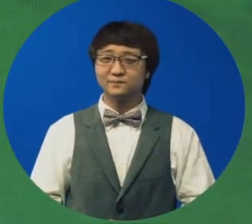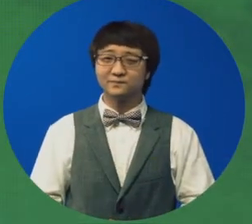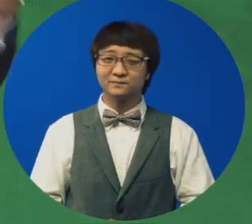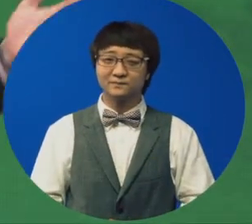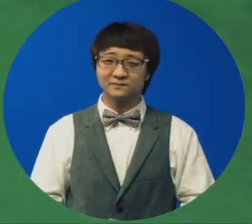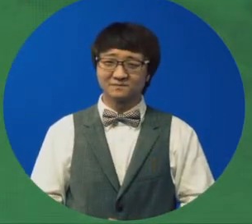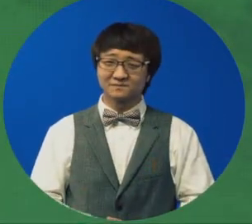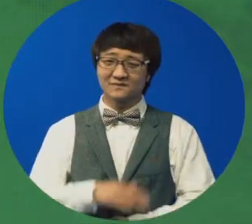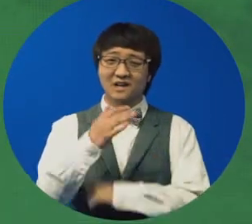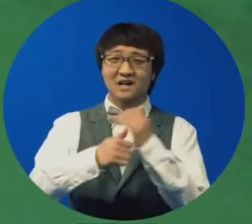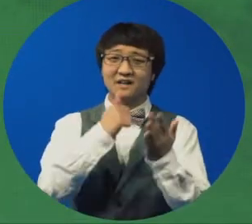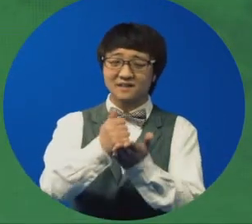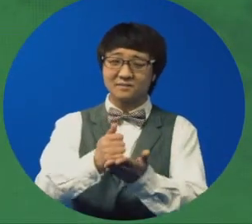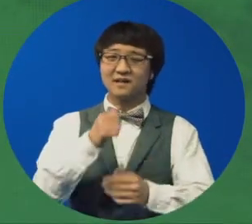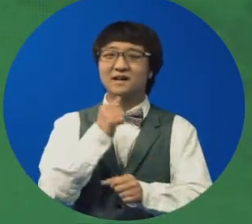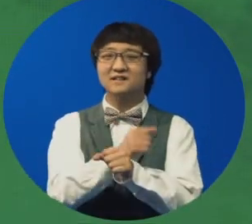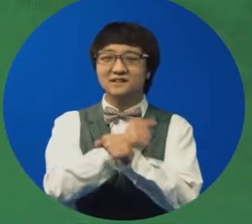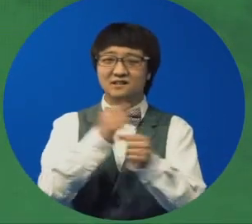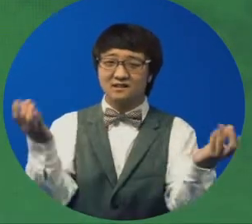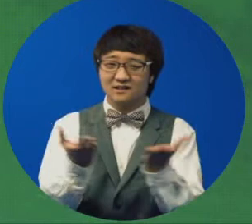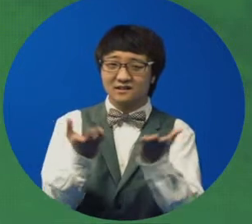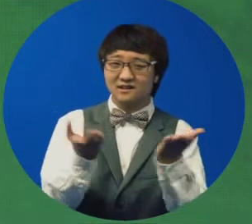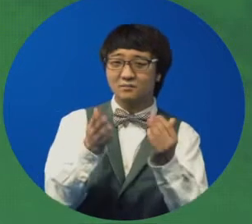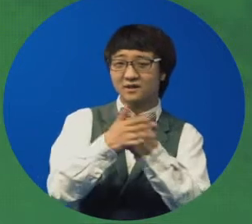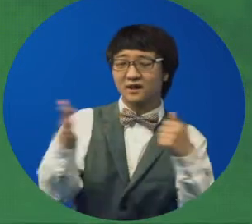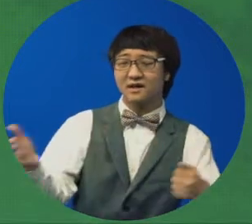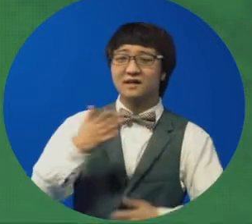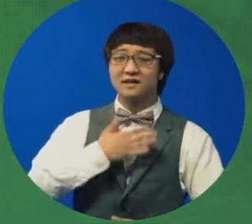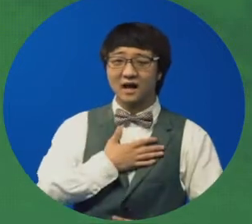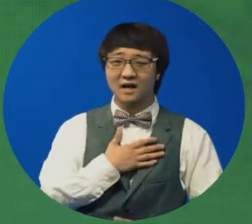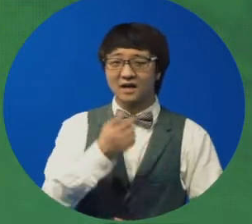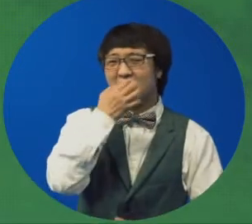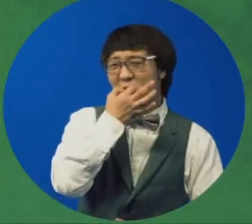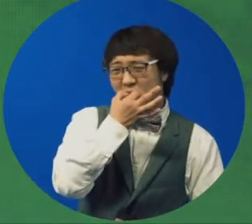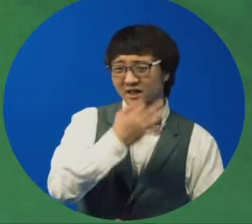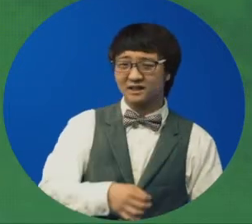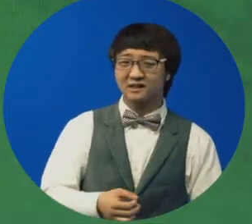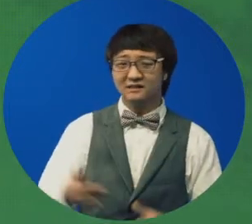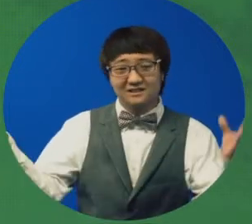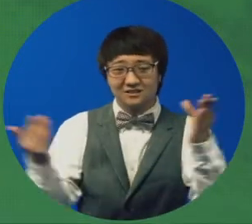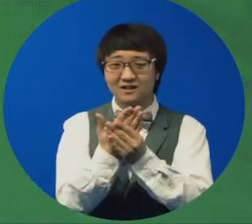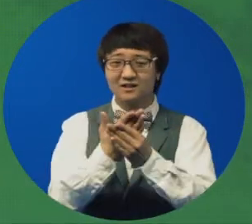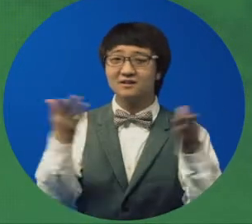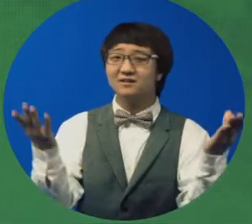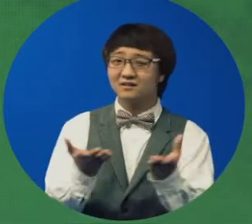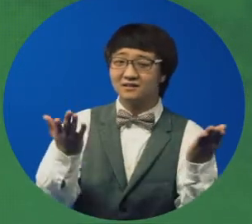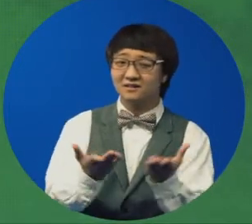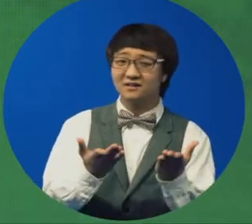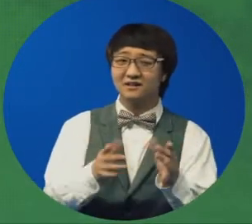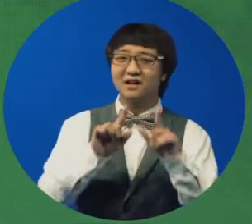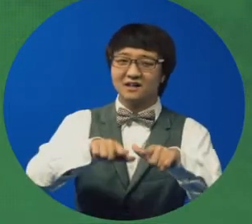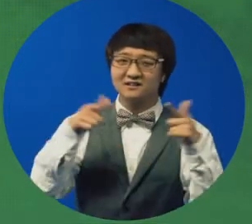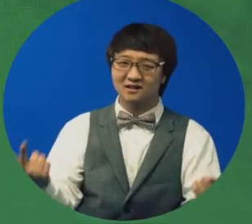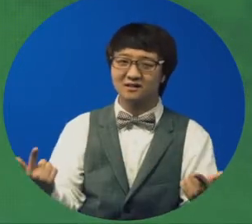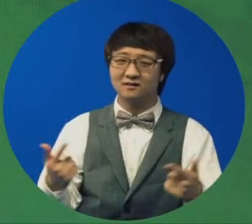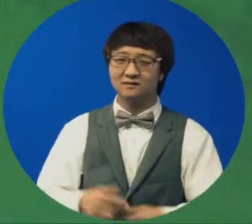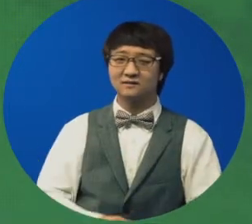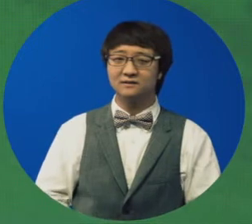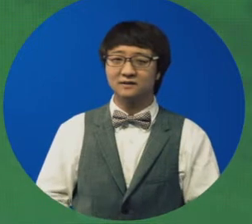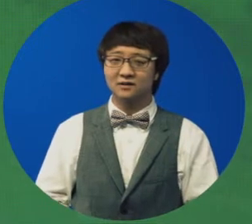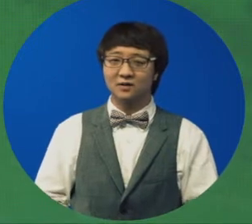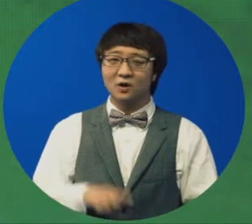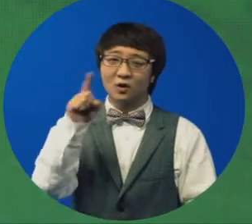그것은 하나님이 하실 일이기 때문에 나의 욕망이 드러나는 일은 믿음이 아닙니다. 정말 중요한 목회는